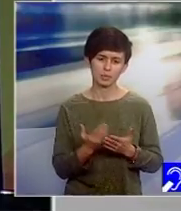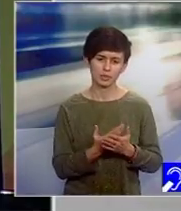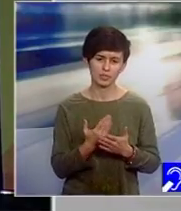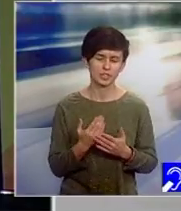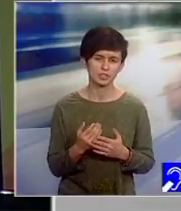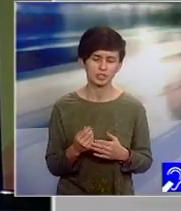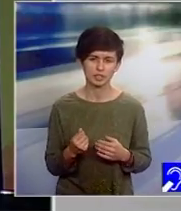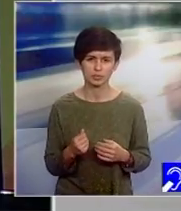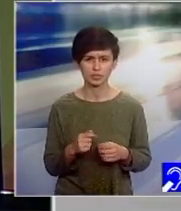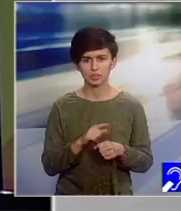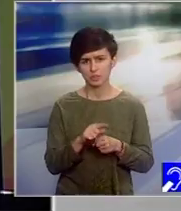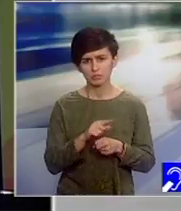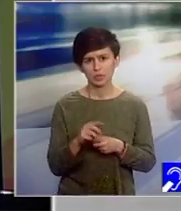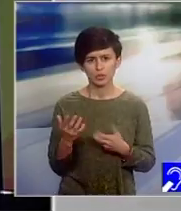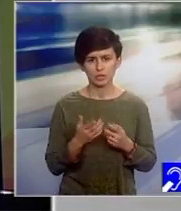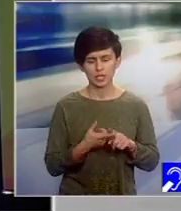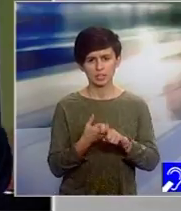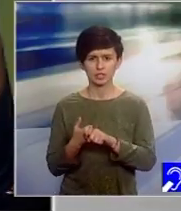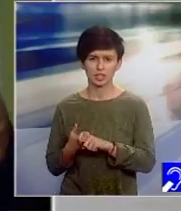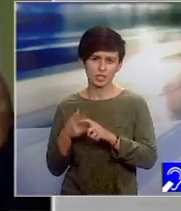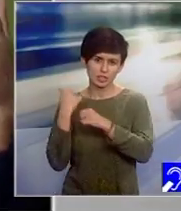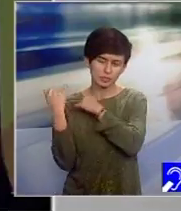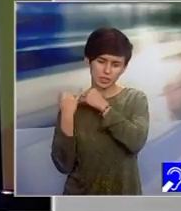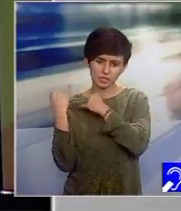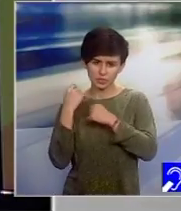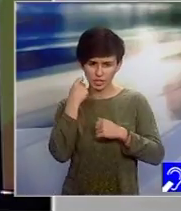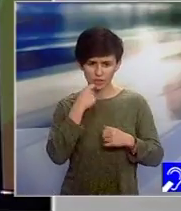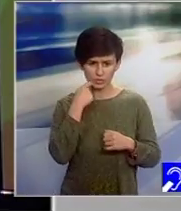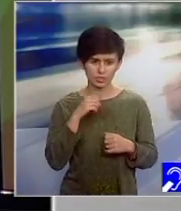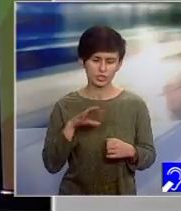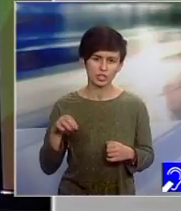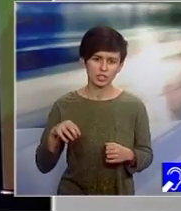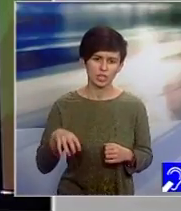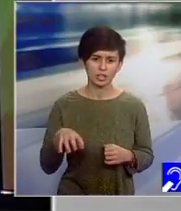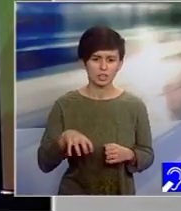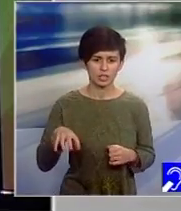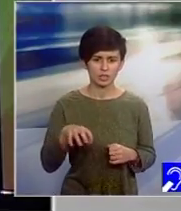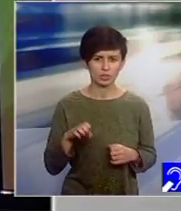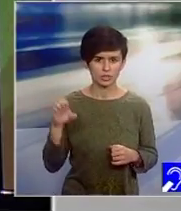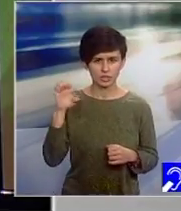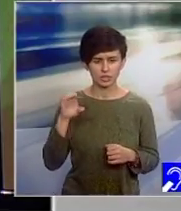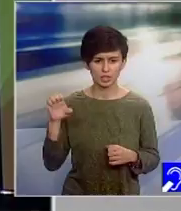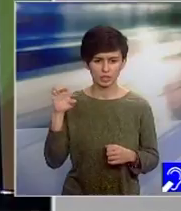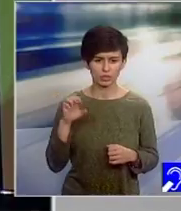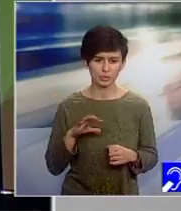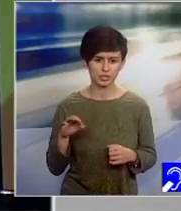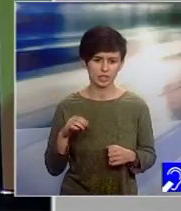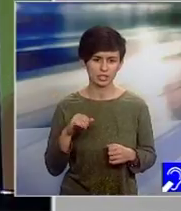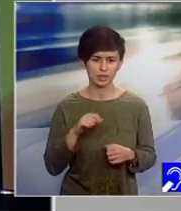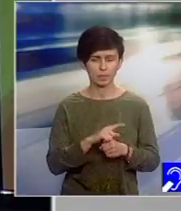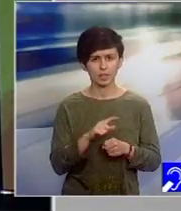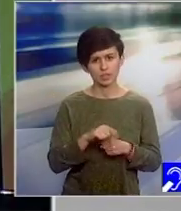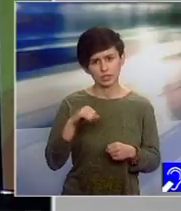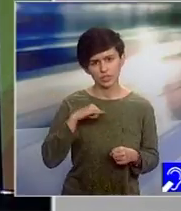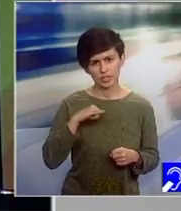povestim și de treburi care se leagă de istoria Clujului, de istoria din alte părți a Europei sau de alte lucruri interesante